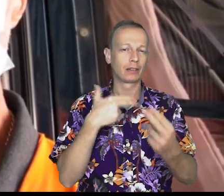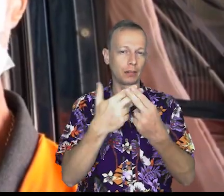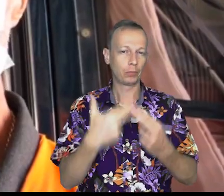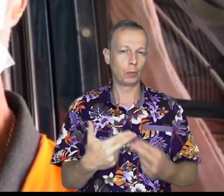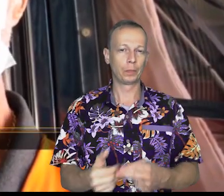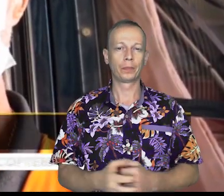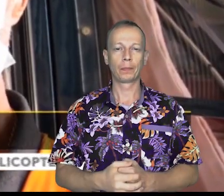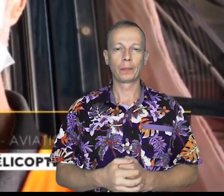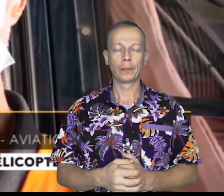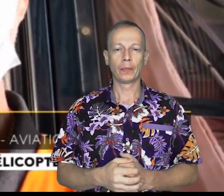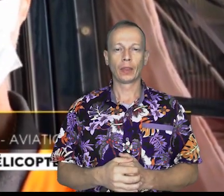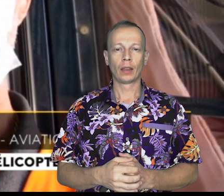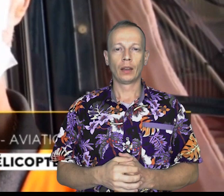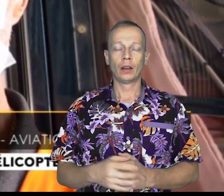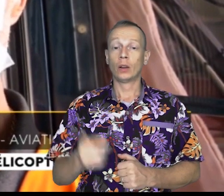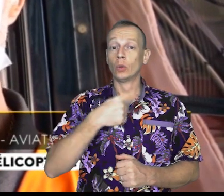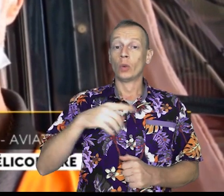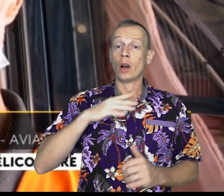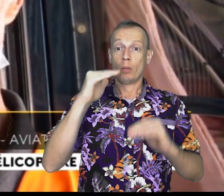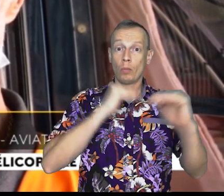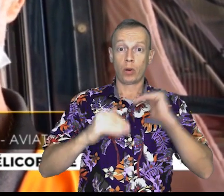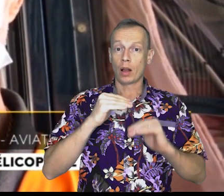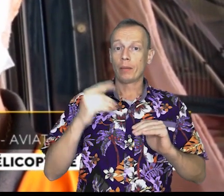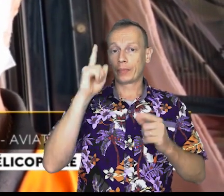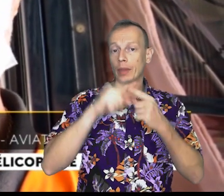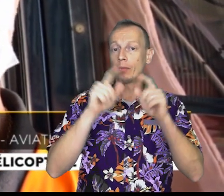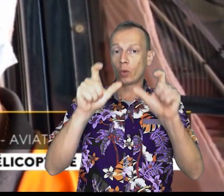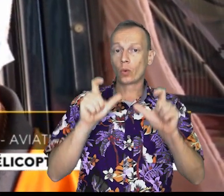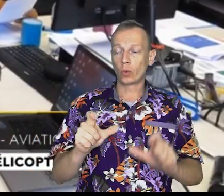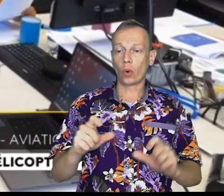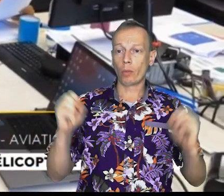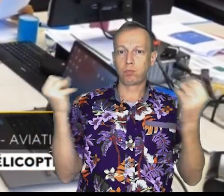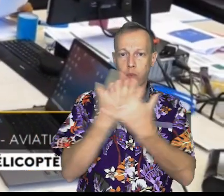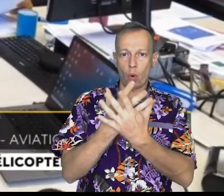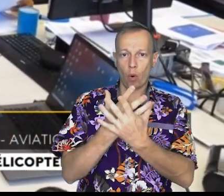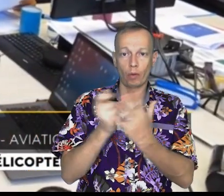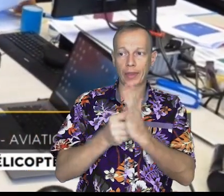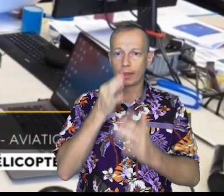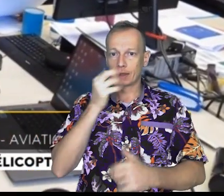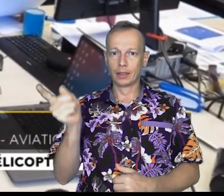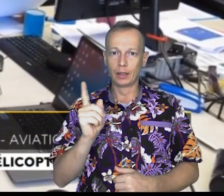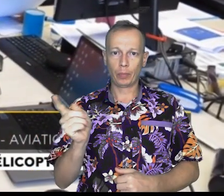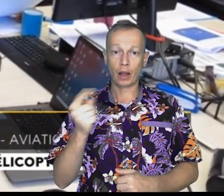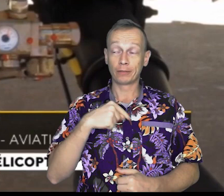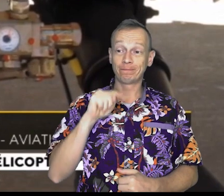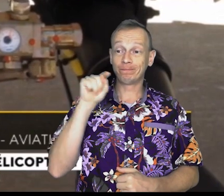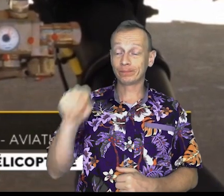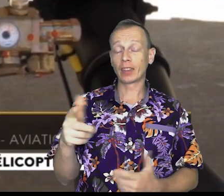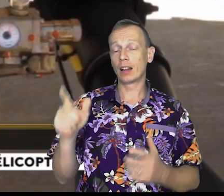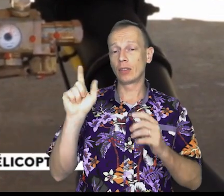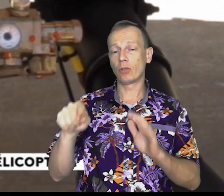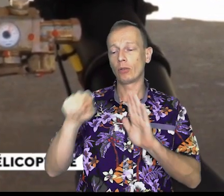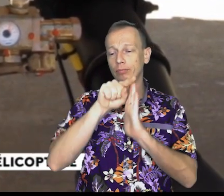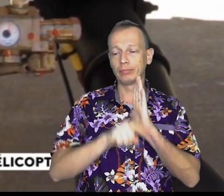programme au niveau de l'aviation civile de contrôle inopiné des aéronefs. Et donc, on s'attache à vérifier tous les items de